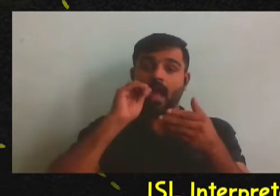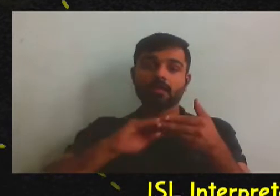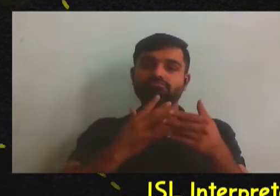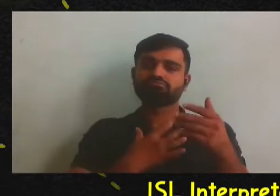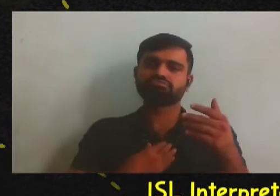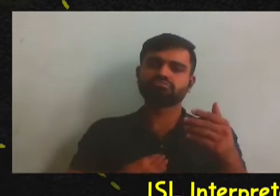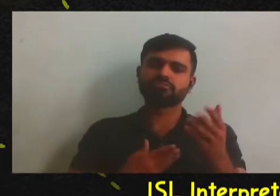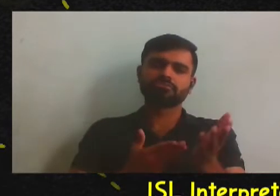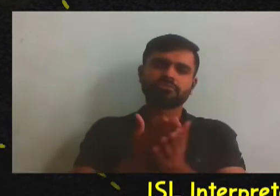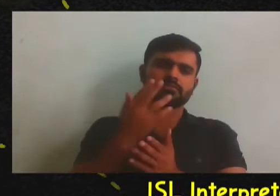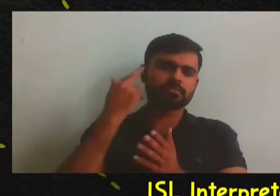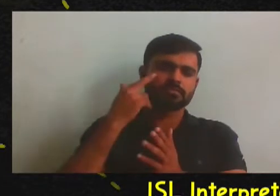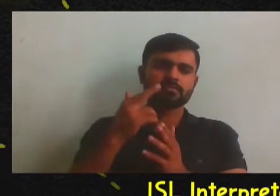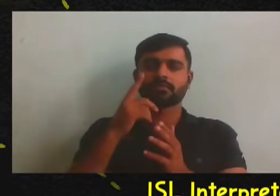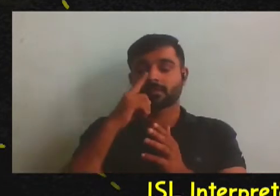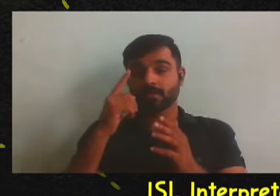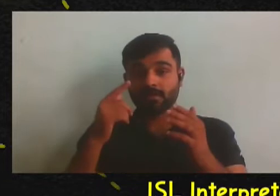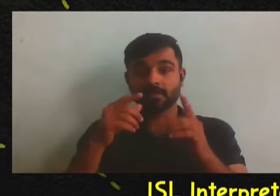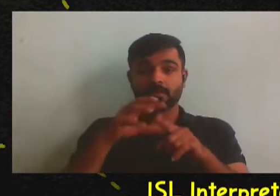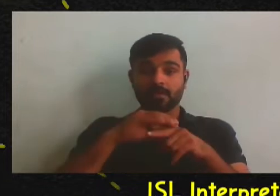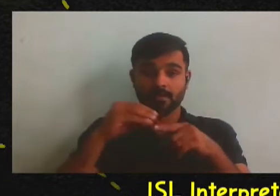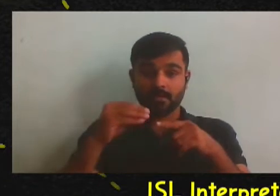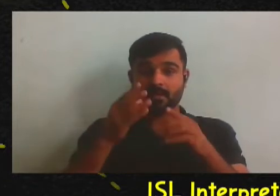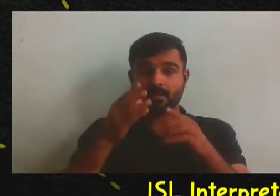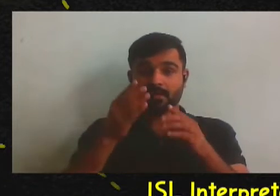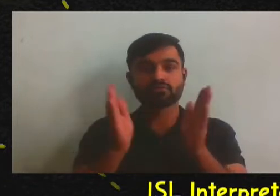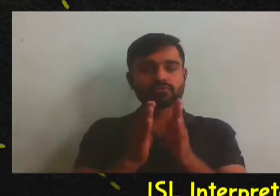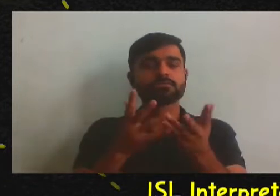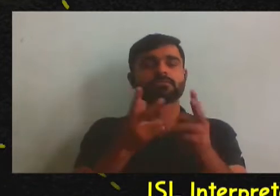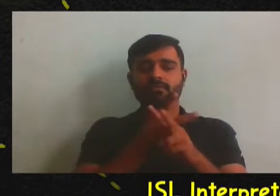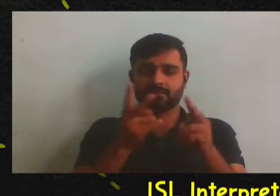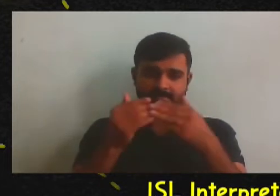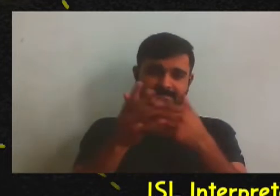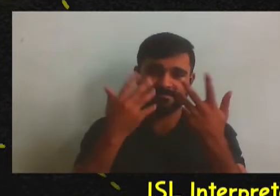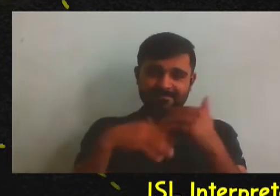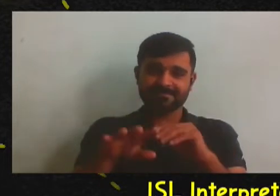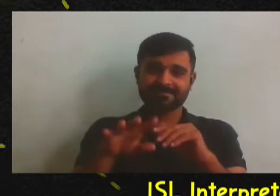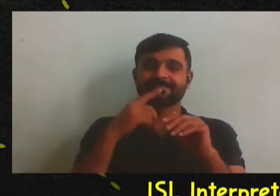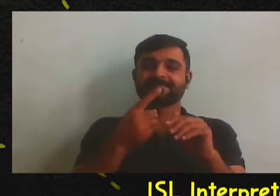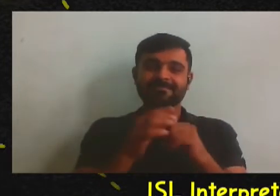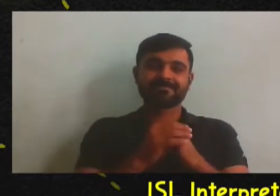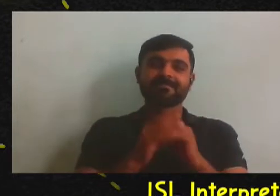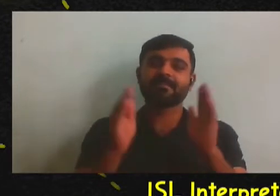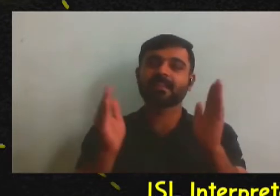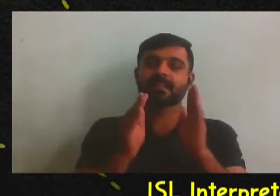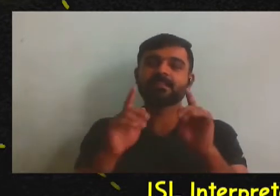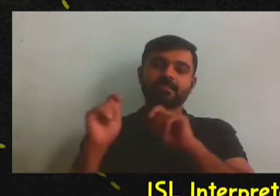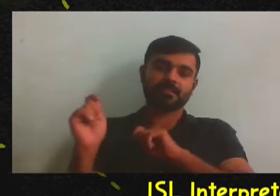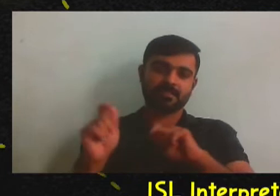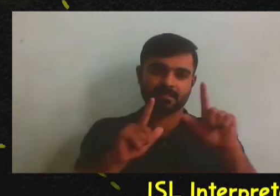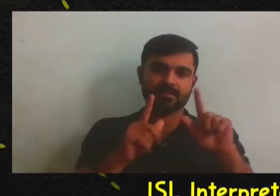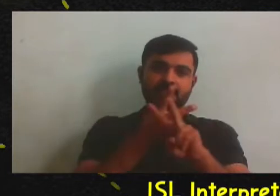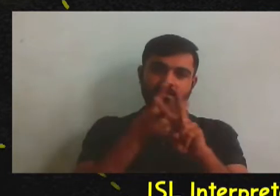हैं? लिंग बढ़ नहीं रहा है, and this is only a very small slice of all kinds